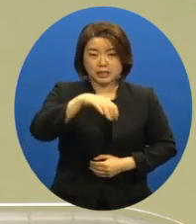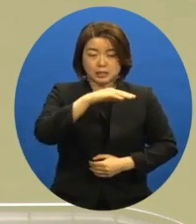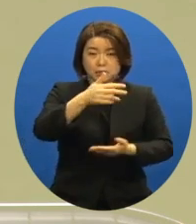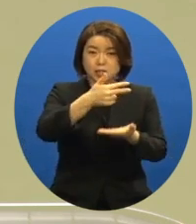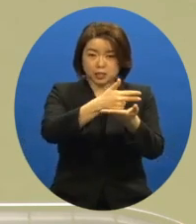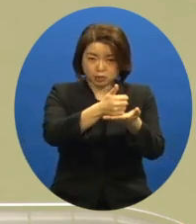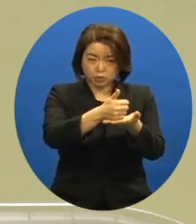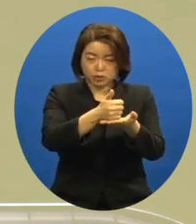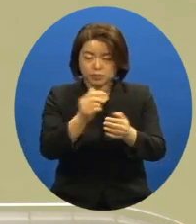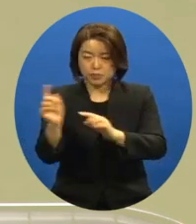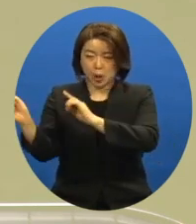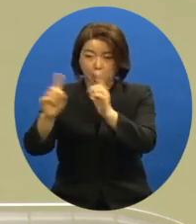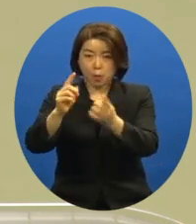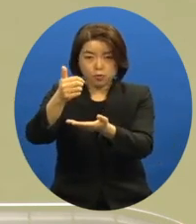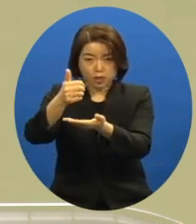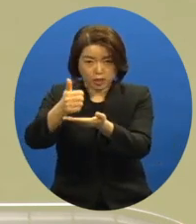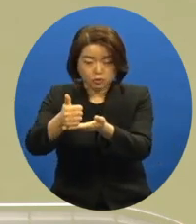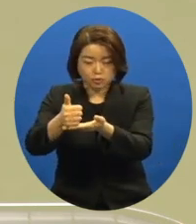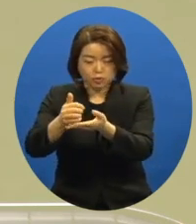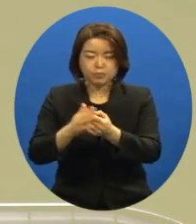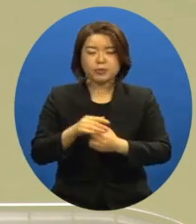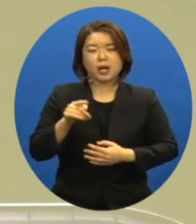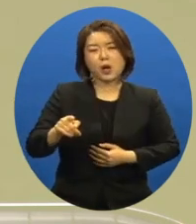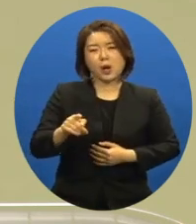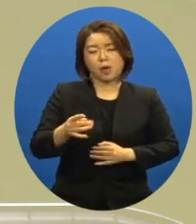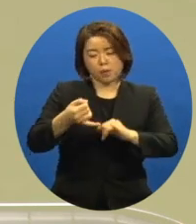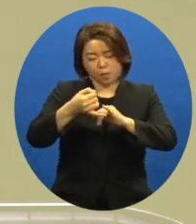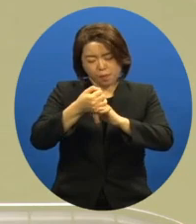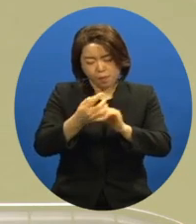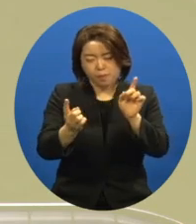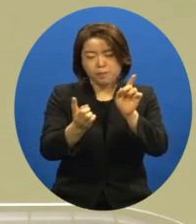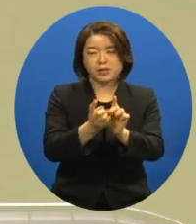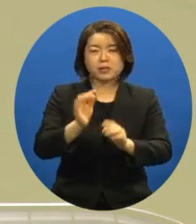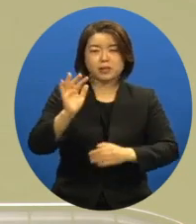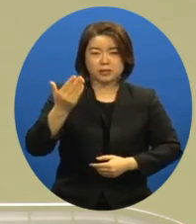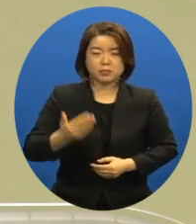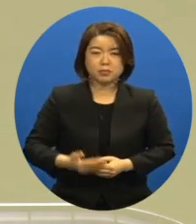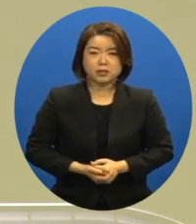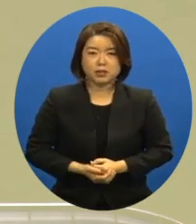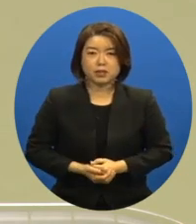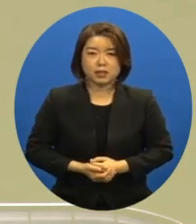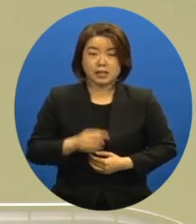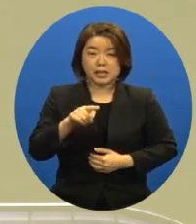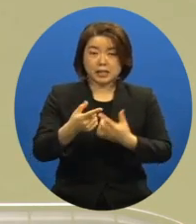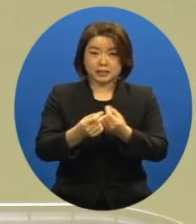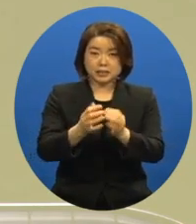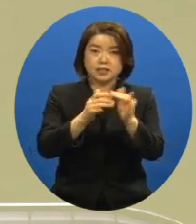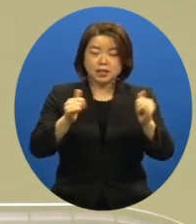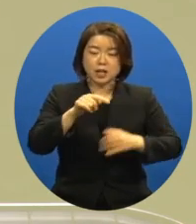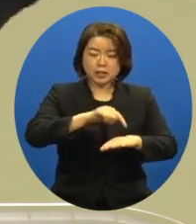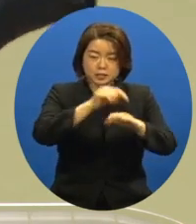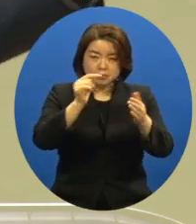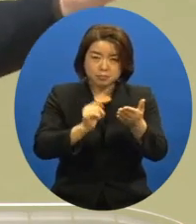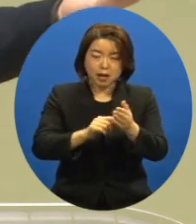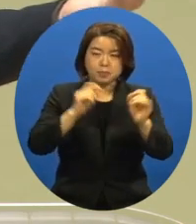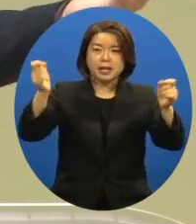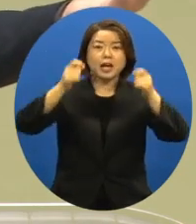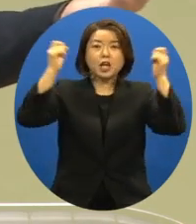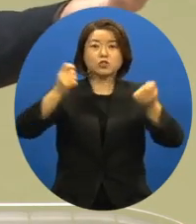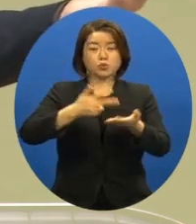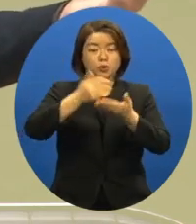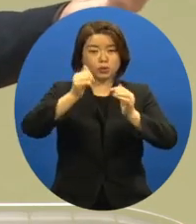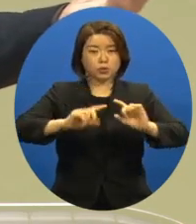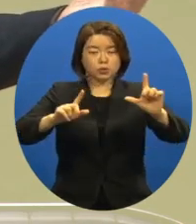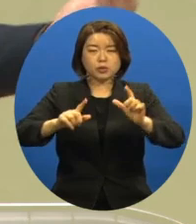주님, 부활의 주님, 그분을 진짜 만나야 합니다. 그런 사람은 그 마음에 종려주일의 찬송이